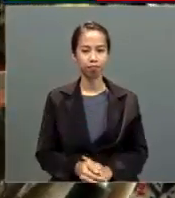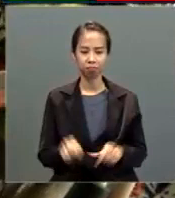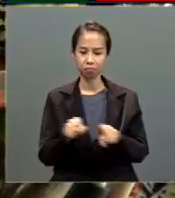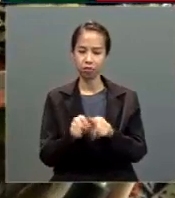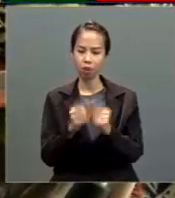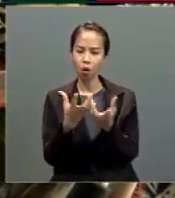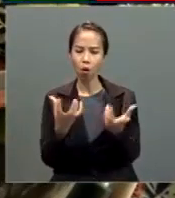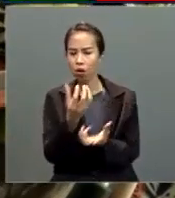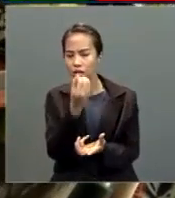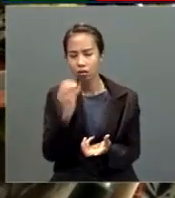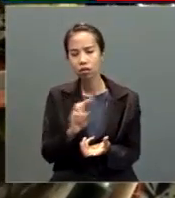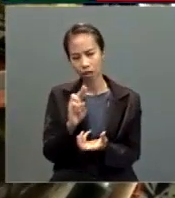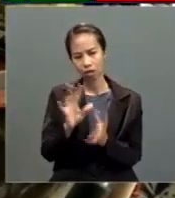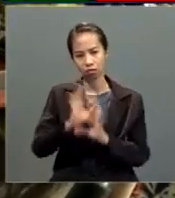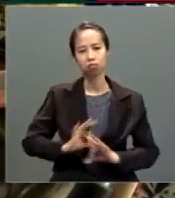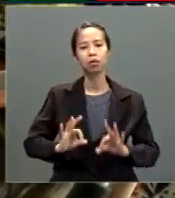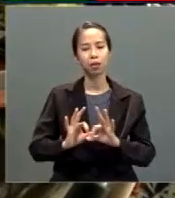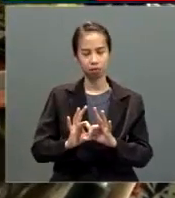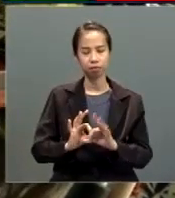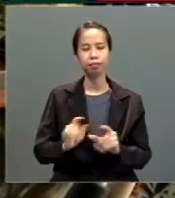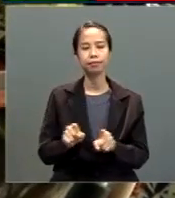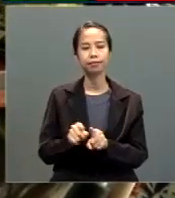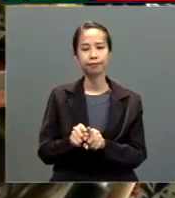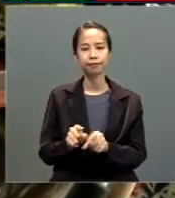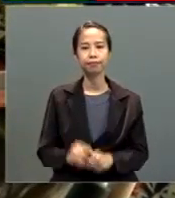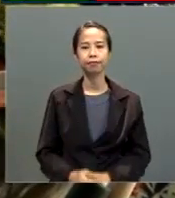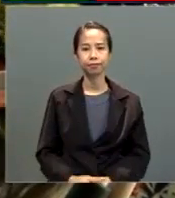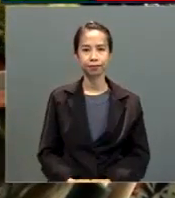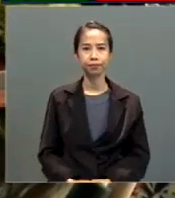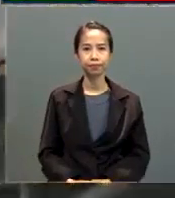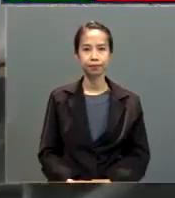คบริโภคเนี่ยก็เป็นสิ่งจำเป็นของเขาเหมือนกันนะ